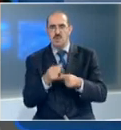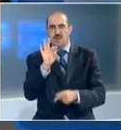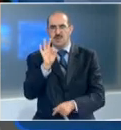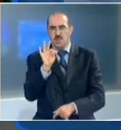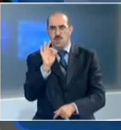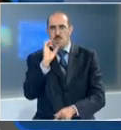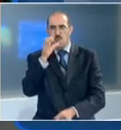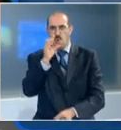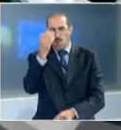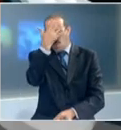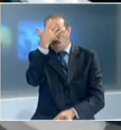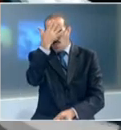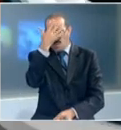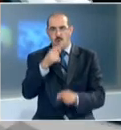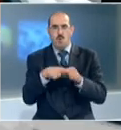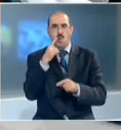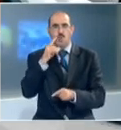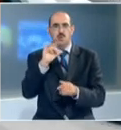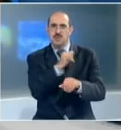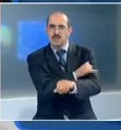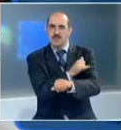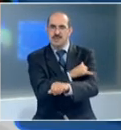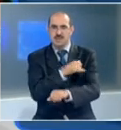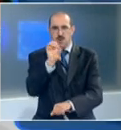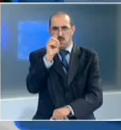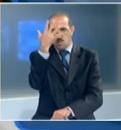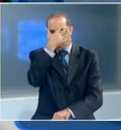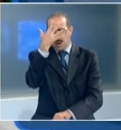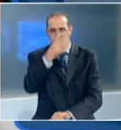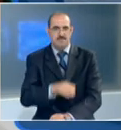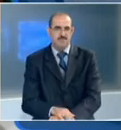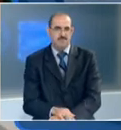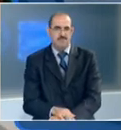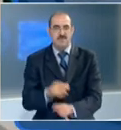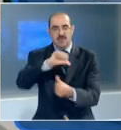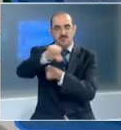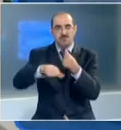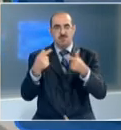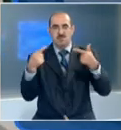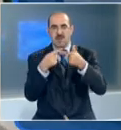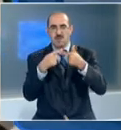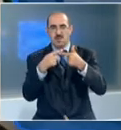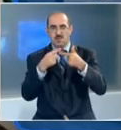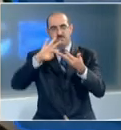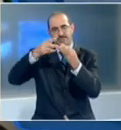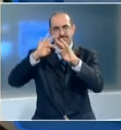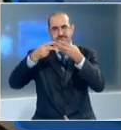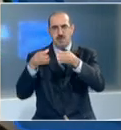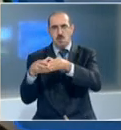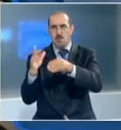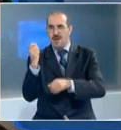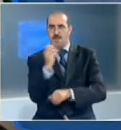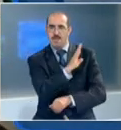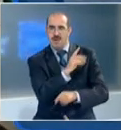مازيمبيا الكونغولي والهلال السوداني. مباريات الجولة الأولى من منافسات دور المجموعتين ستجرى